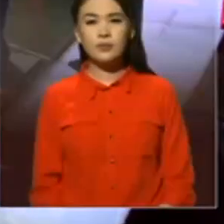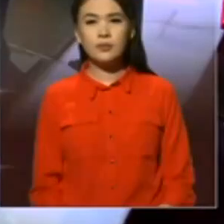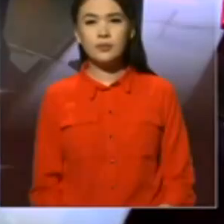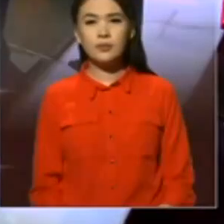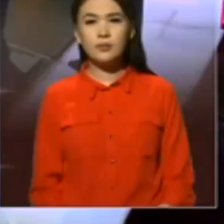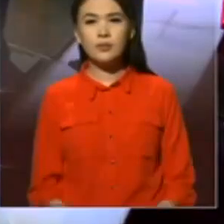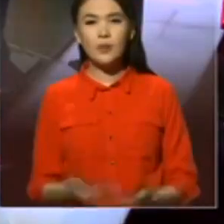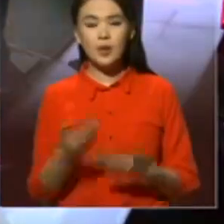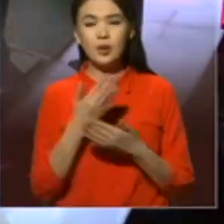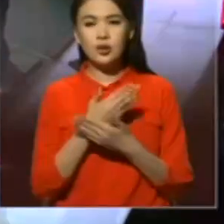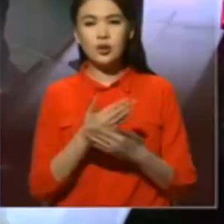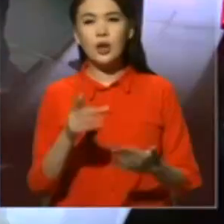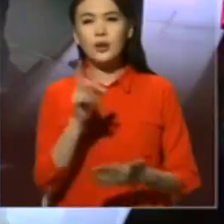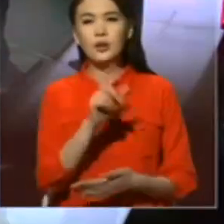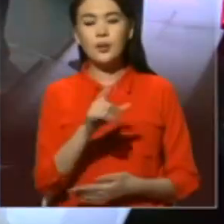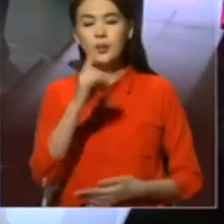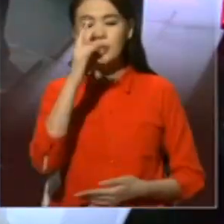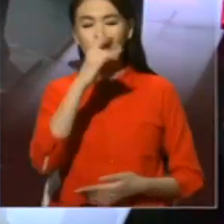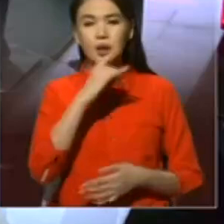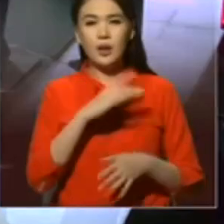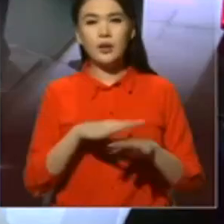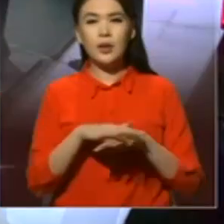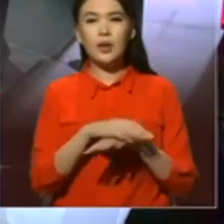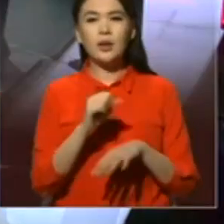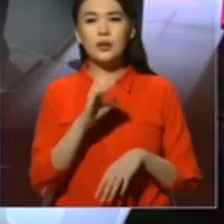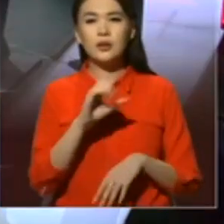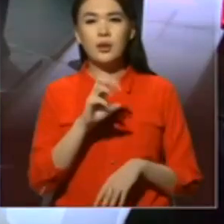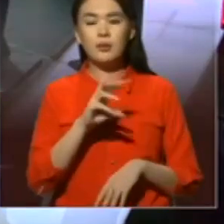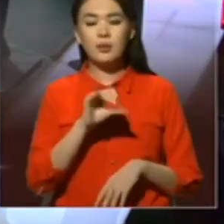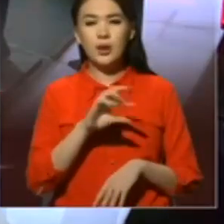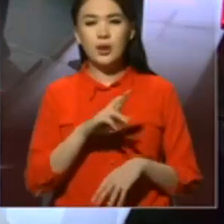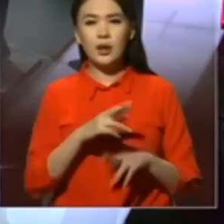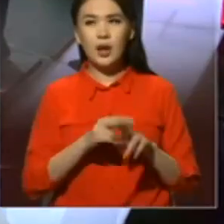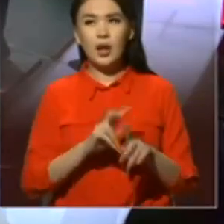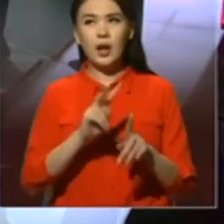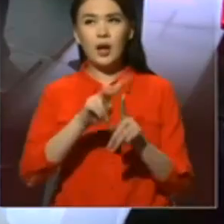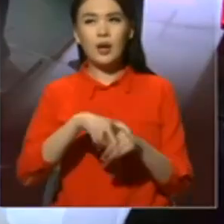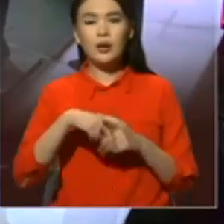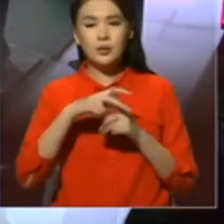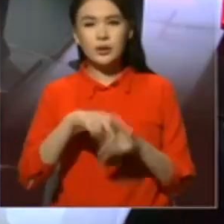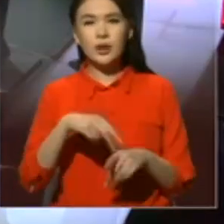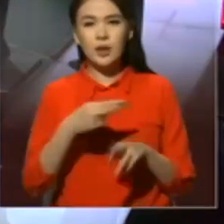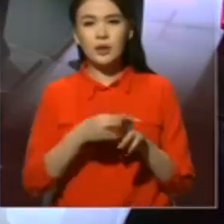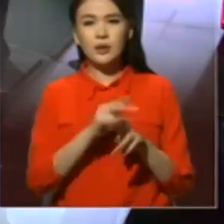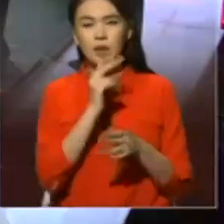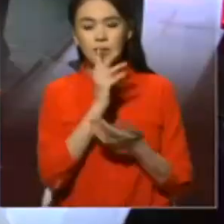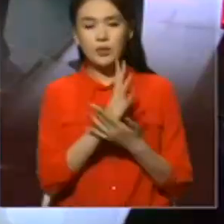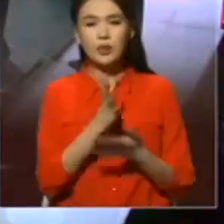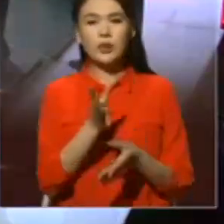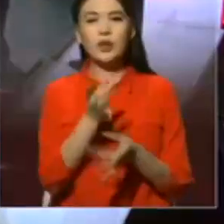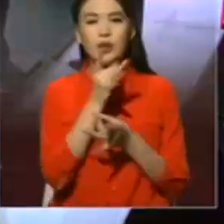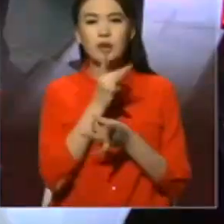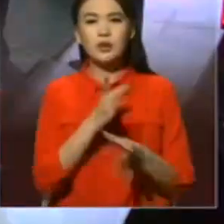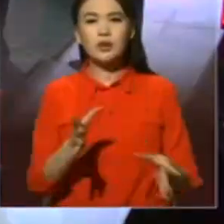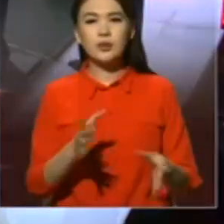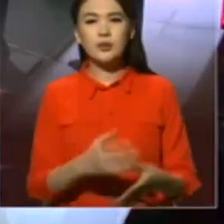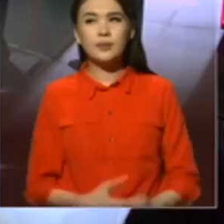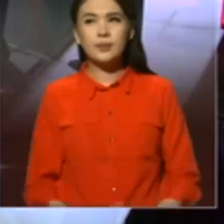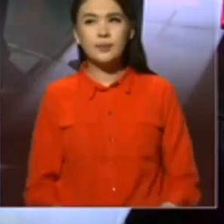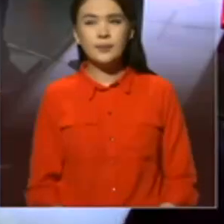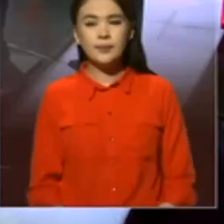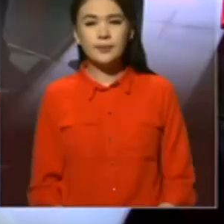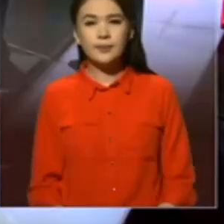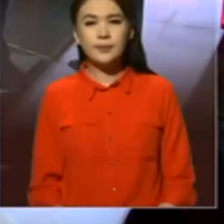Сүйінші ағайын Қазақстан халқы ассамблеясы Никошамызға ат мінгізіп жатыр. Міне, қандай тамаша, қараңыздаршы. Пах, пах,